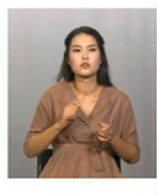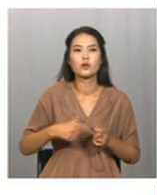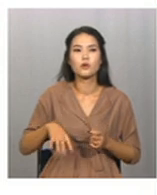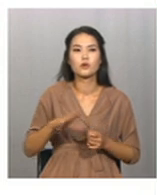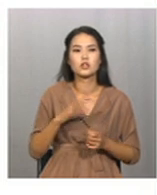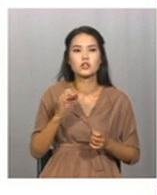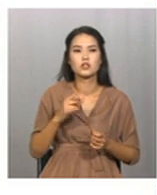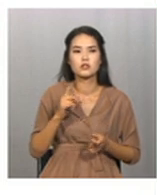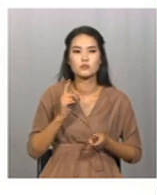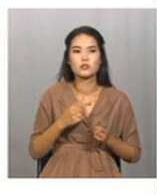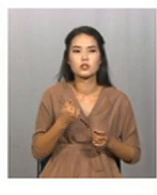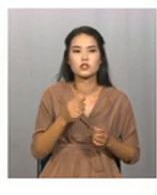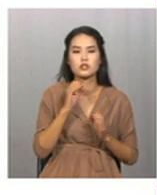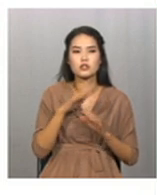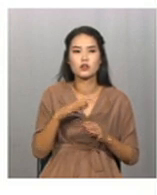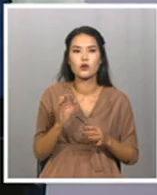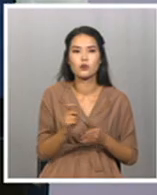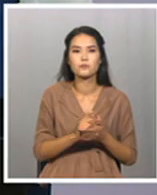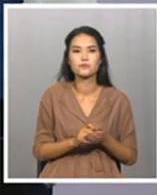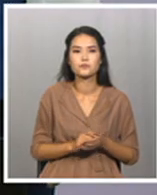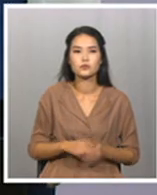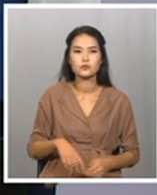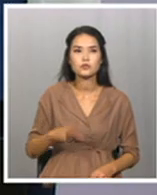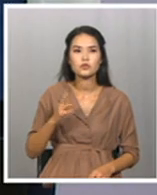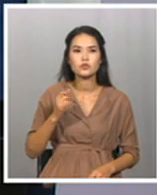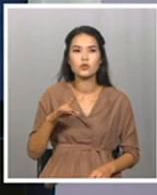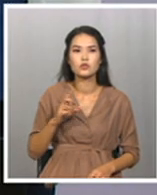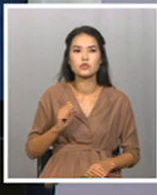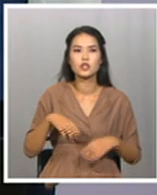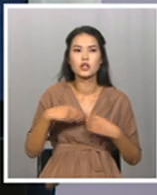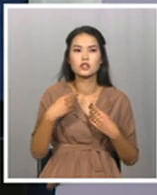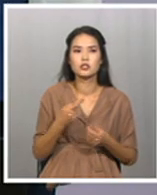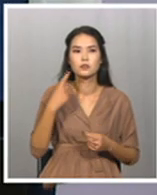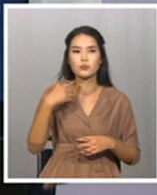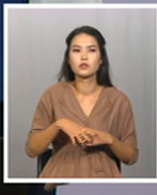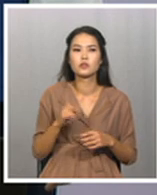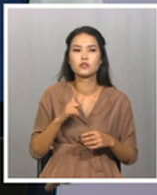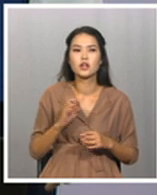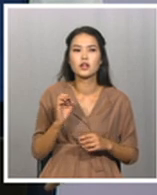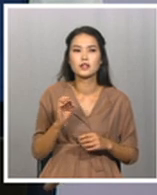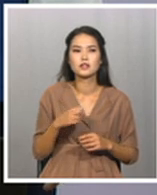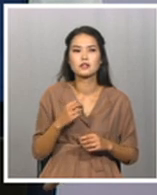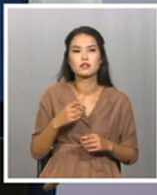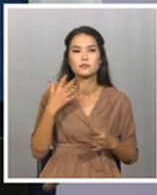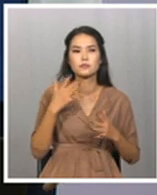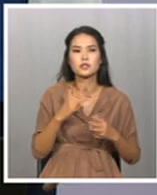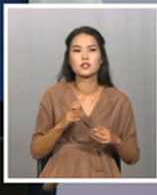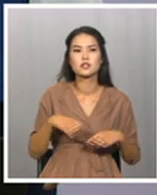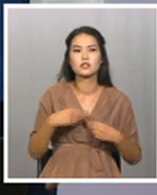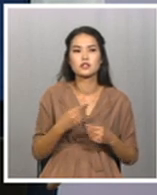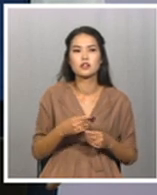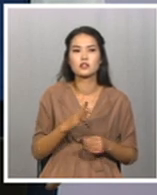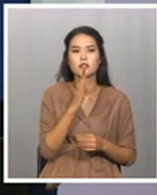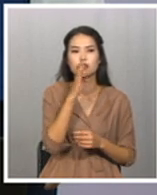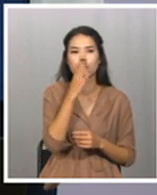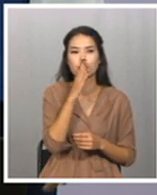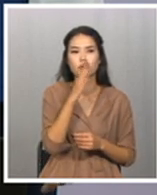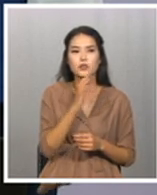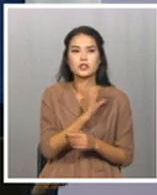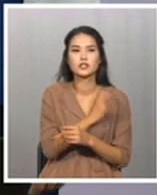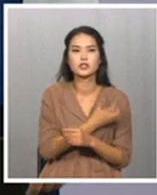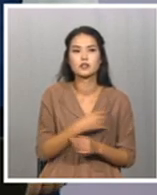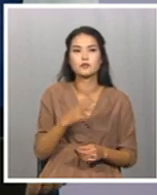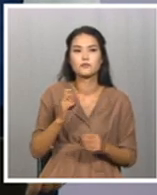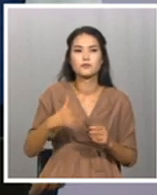и способы ее раскрытия в романе. Толстой дает понять, что в единой мысли не сдаться врагу силен